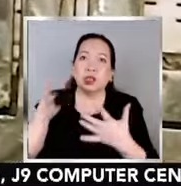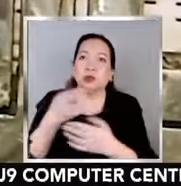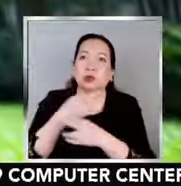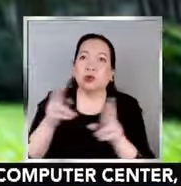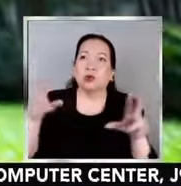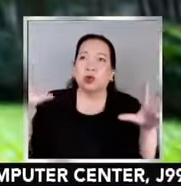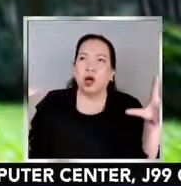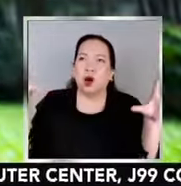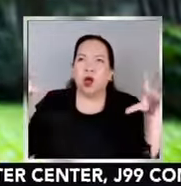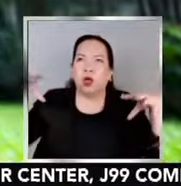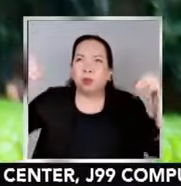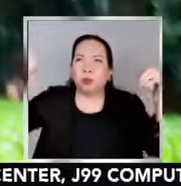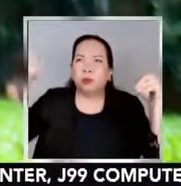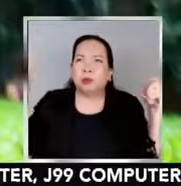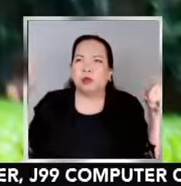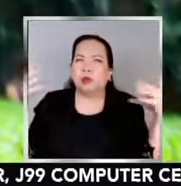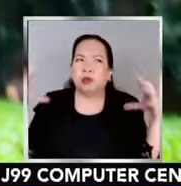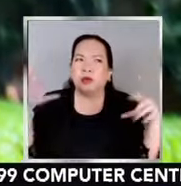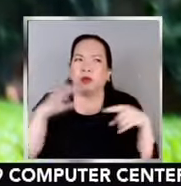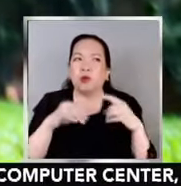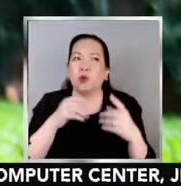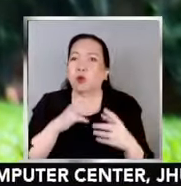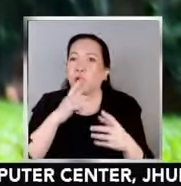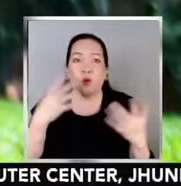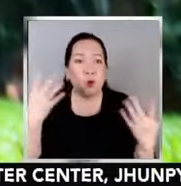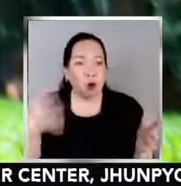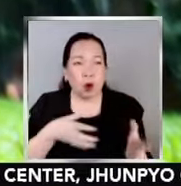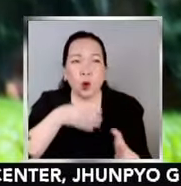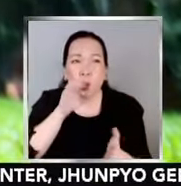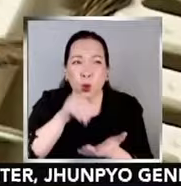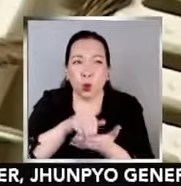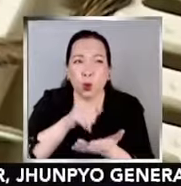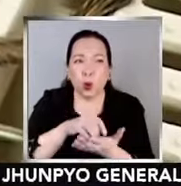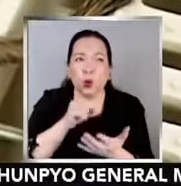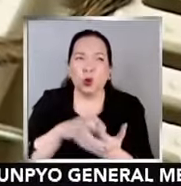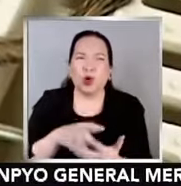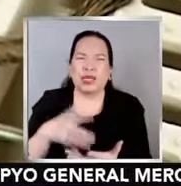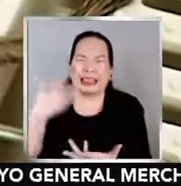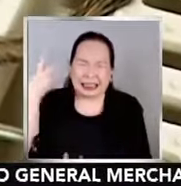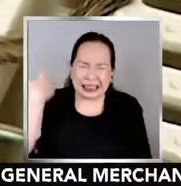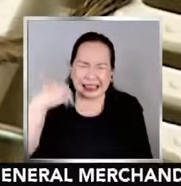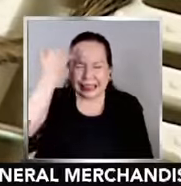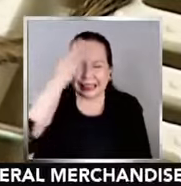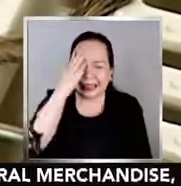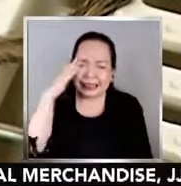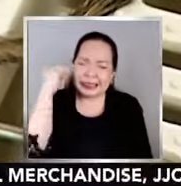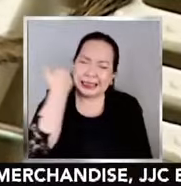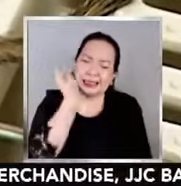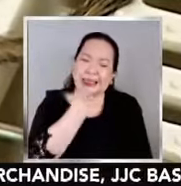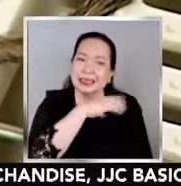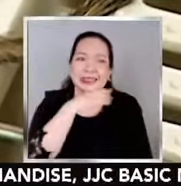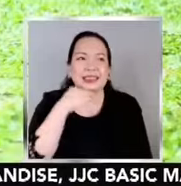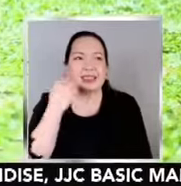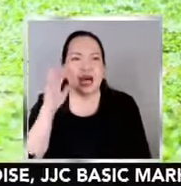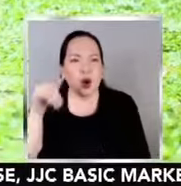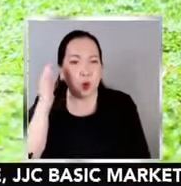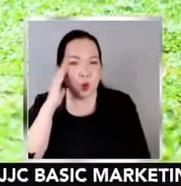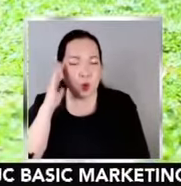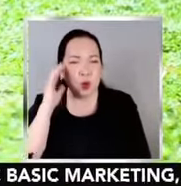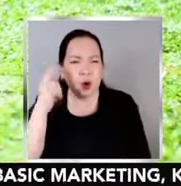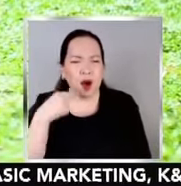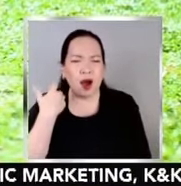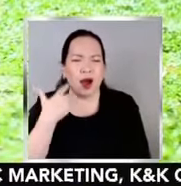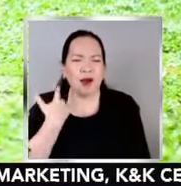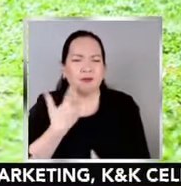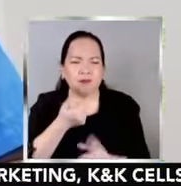Pwede rin hindi sila nakakainom ng tubig. Pwede rin dahil sobrang humid o malinsangan ng panahon. Ano nga ba mga sintomas ng heat stress na dapat nating tingnan sa ating mga